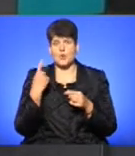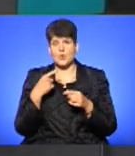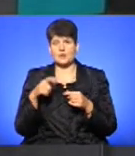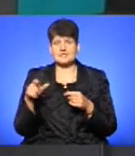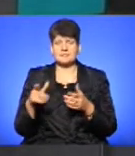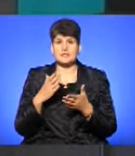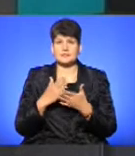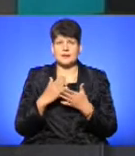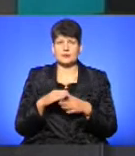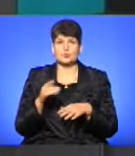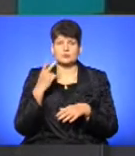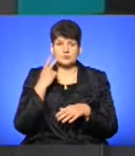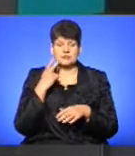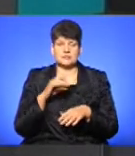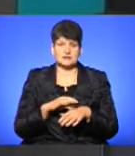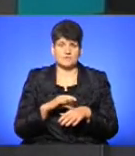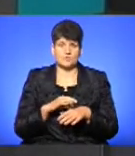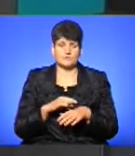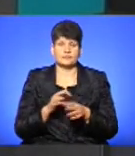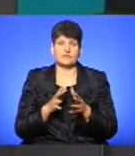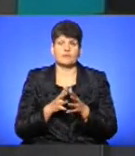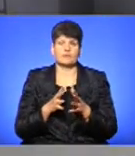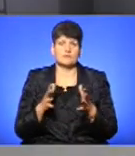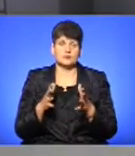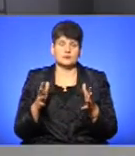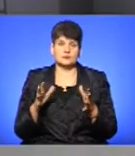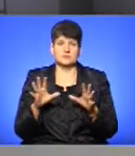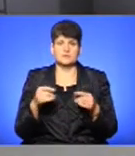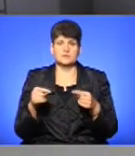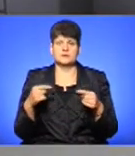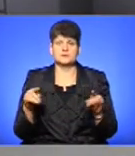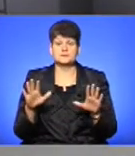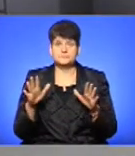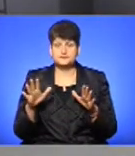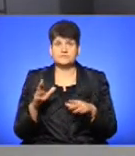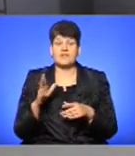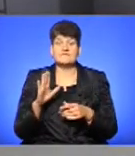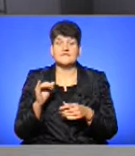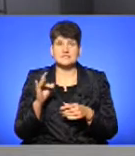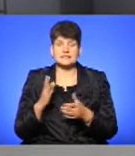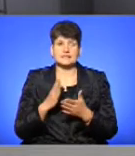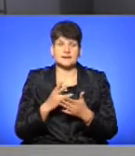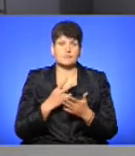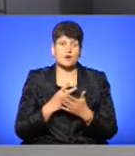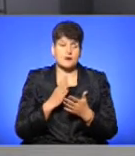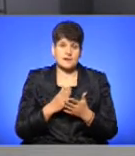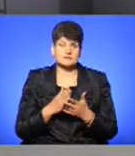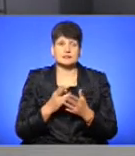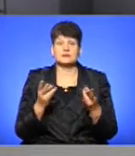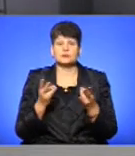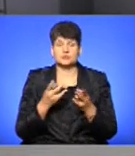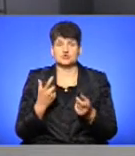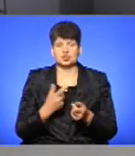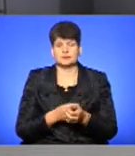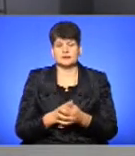мають хронічні захворювання, відповідно, в більшості всіх інших випадках вакцина є показана, і, відповідно, необхідно